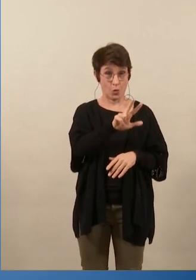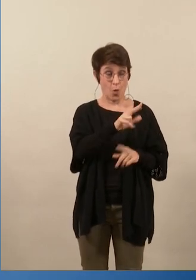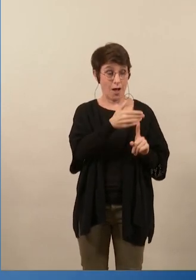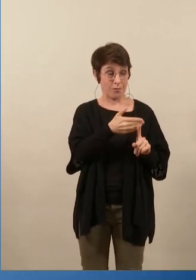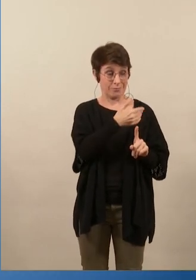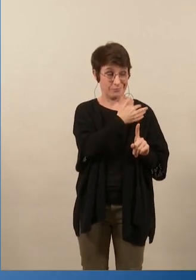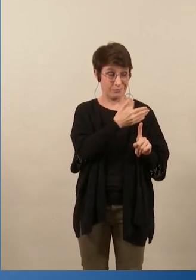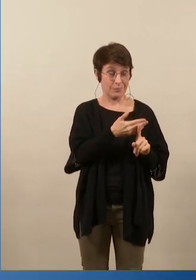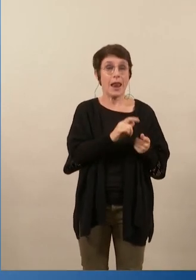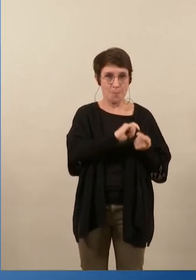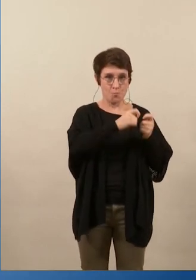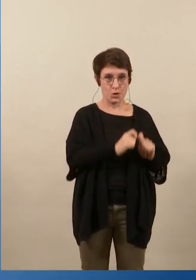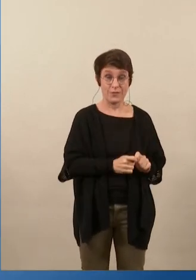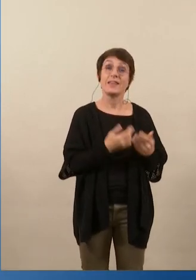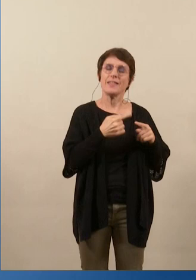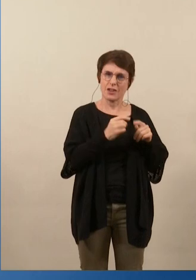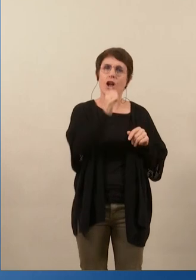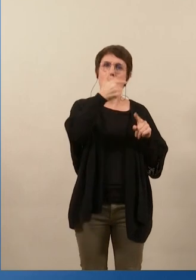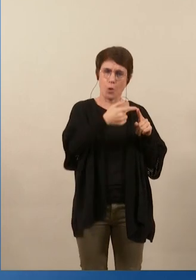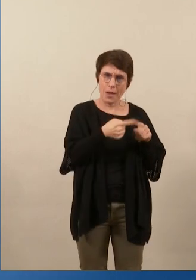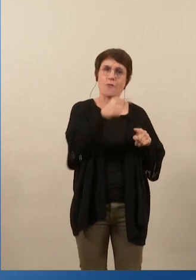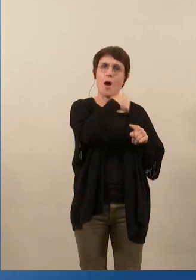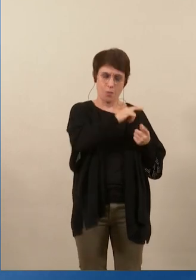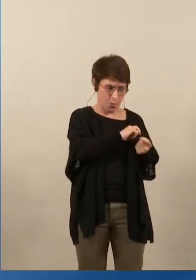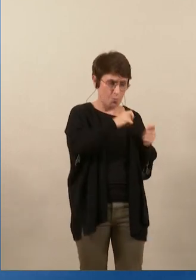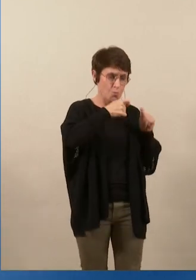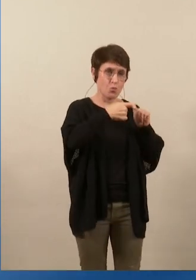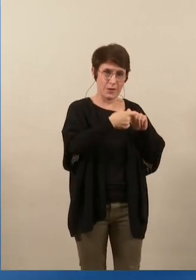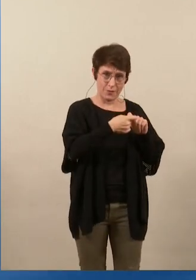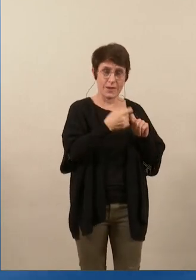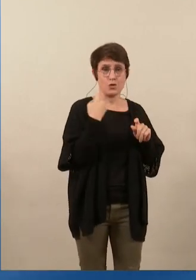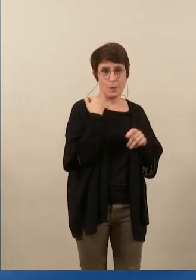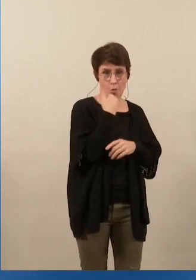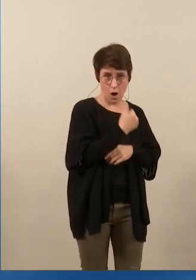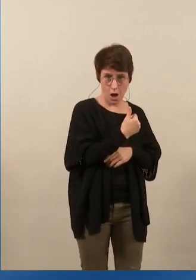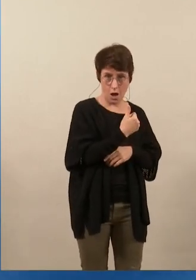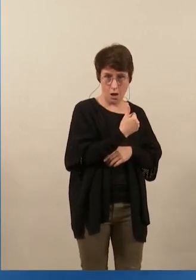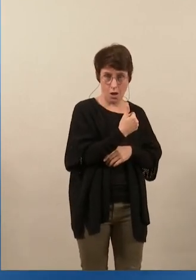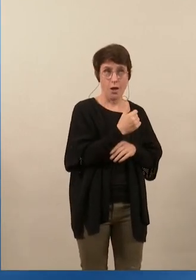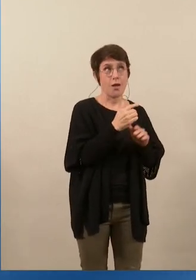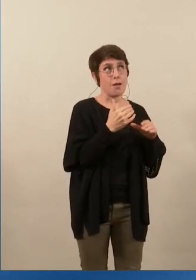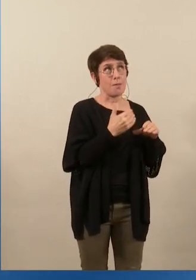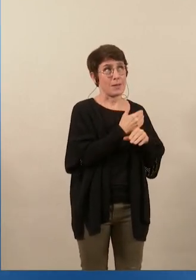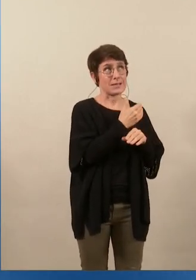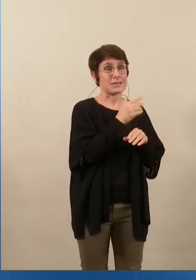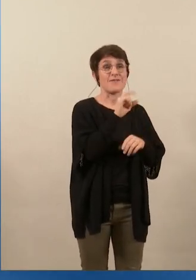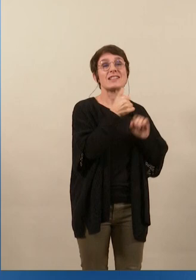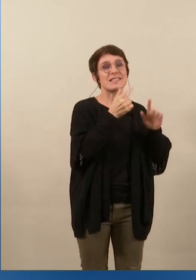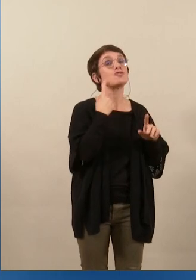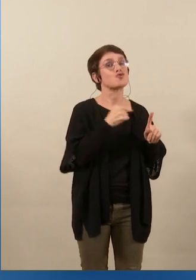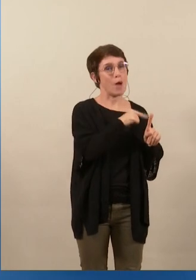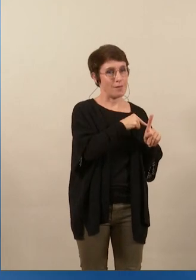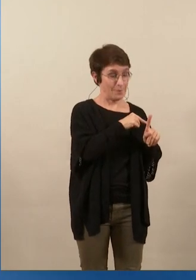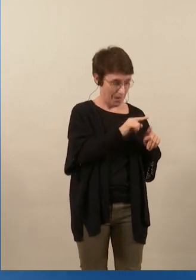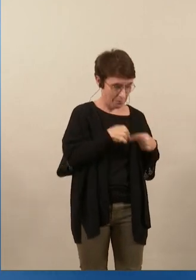dernier déjà modifié lors de la décision modificative 1 une c'était le 26 juin dernier